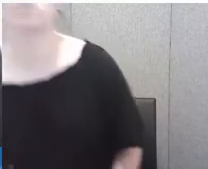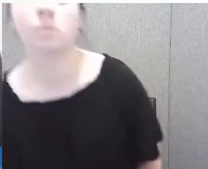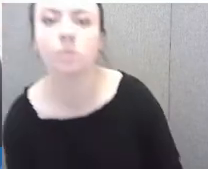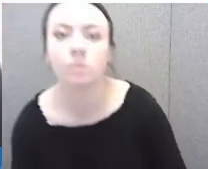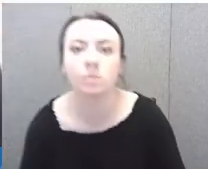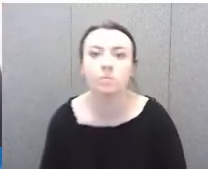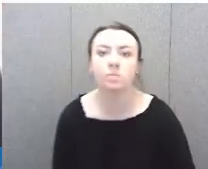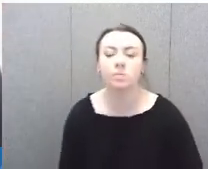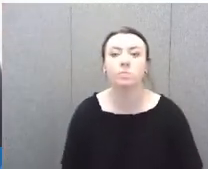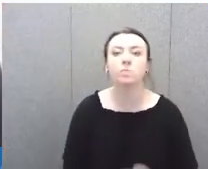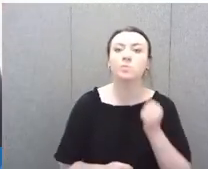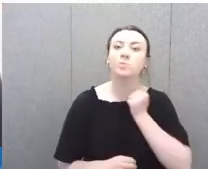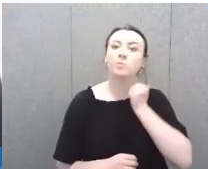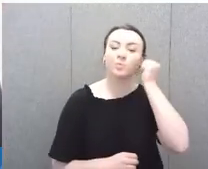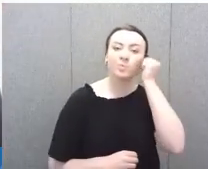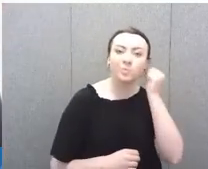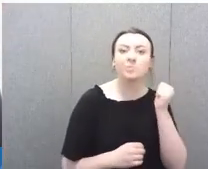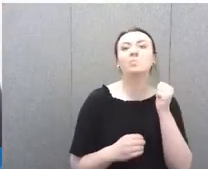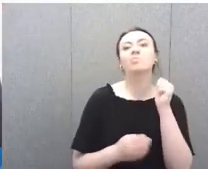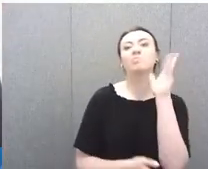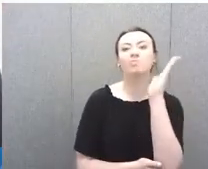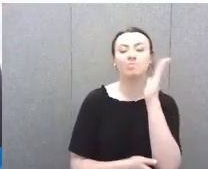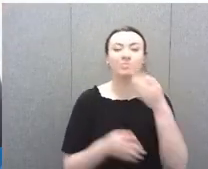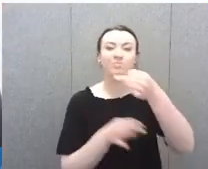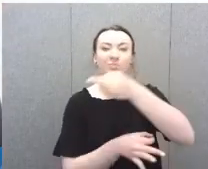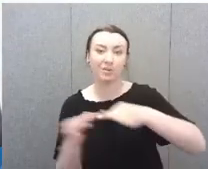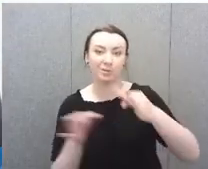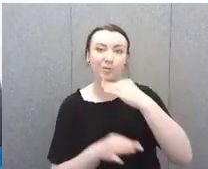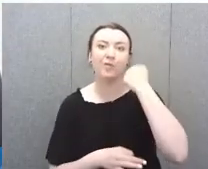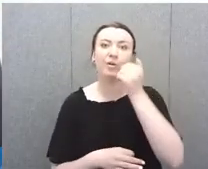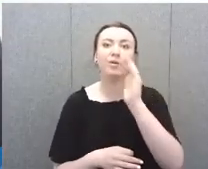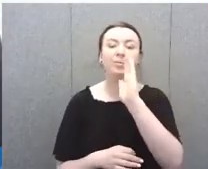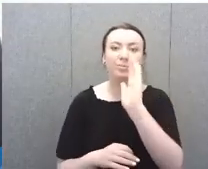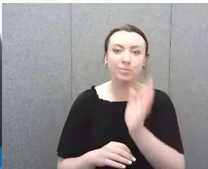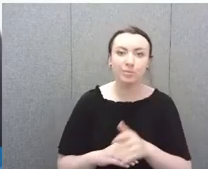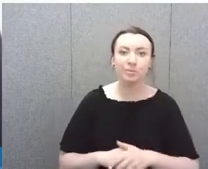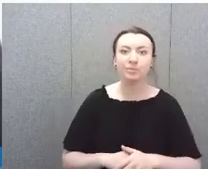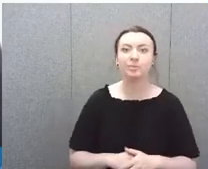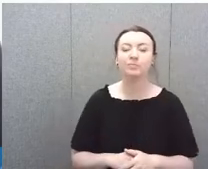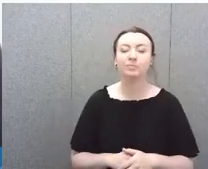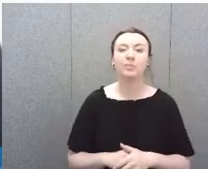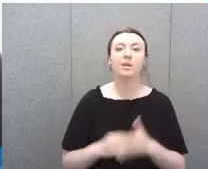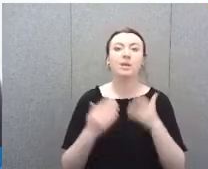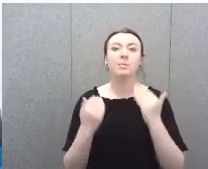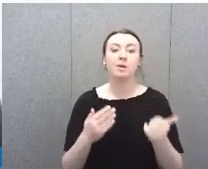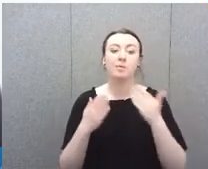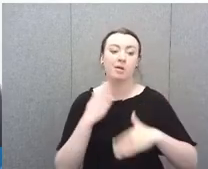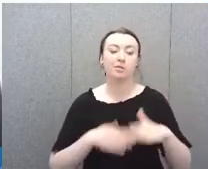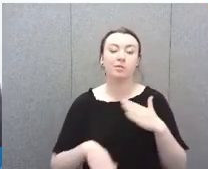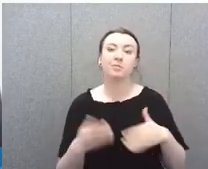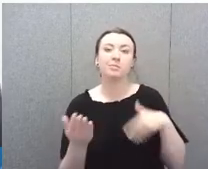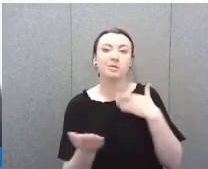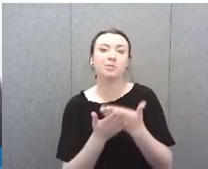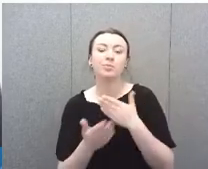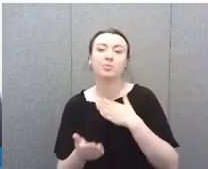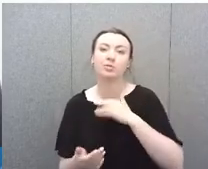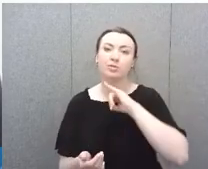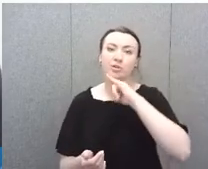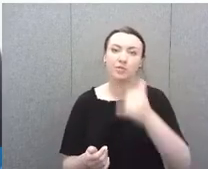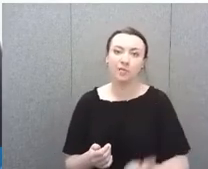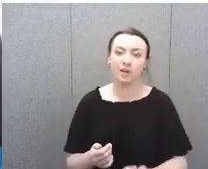Довиле. Ваши мысли мы продолжим в ходе дискуссии. А сейчас мне очень приятно представить нашу